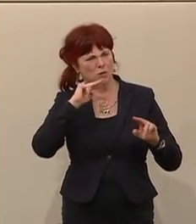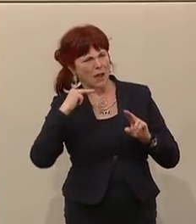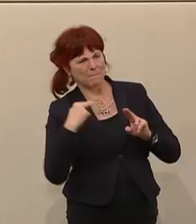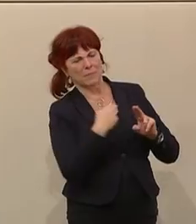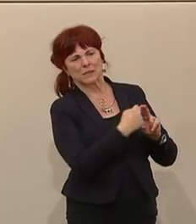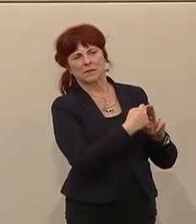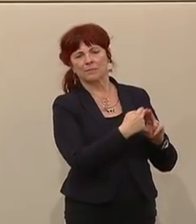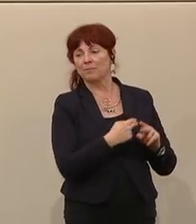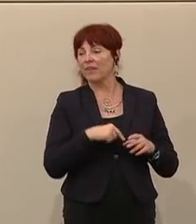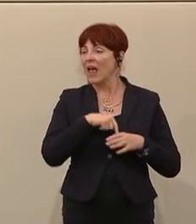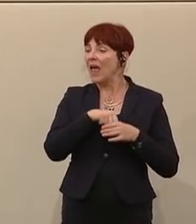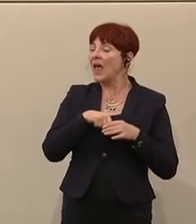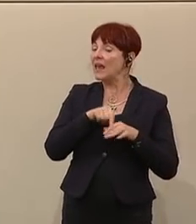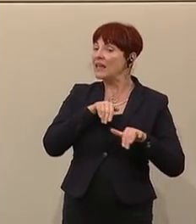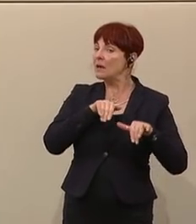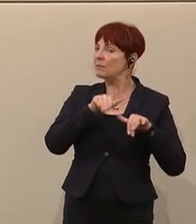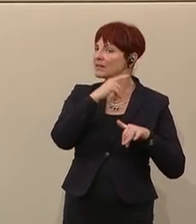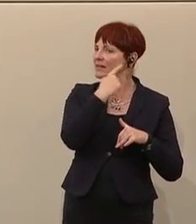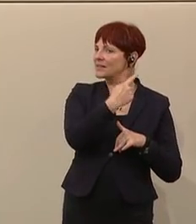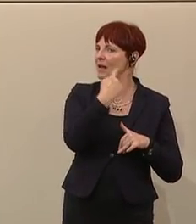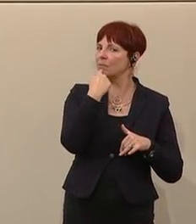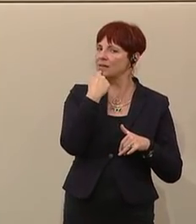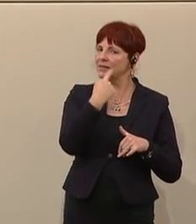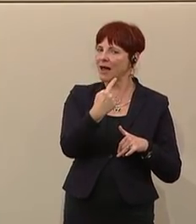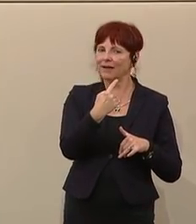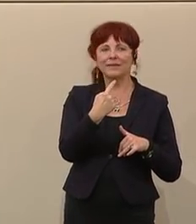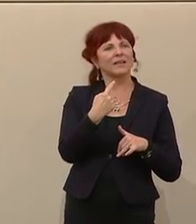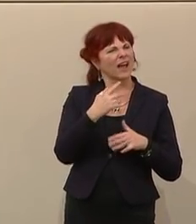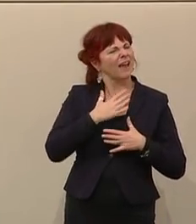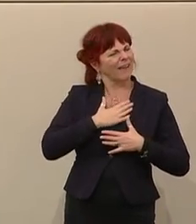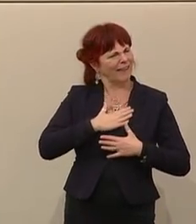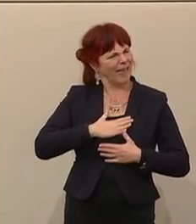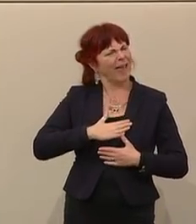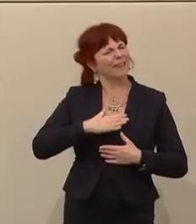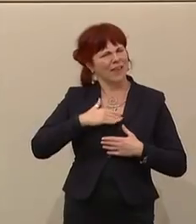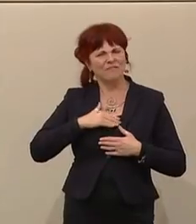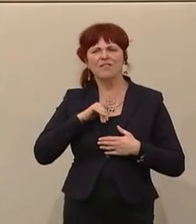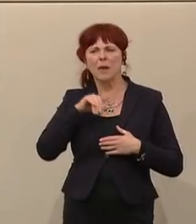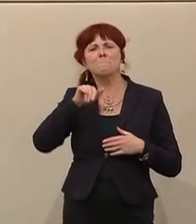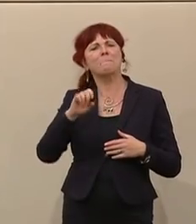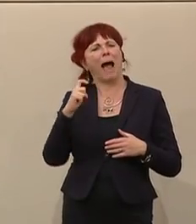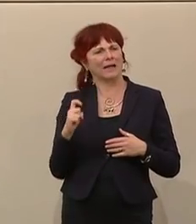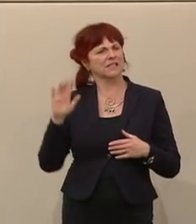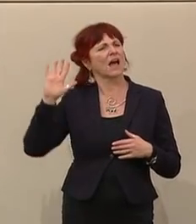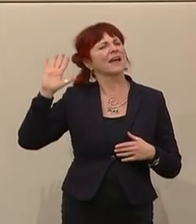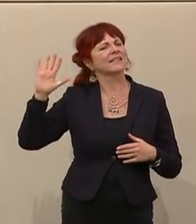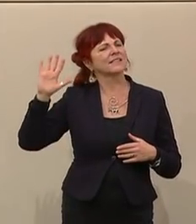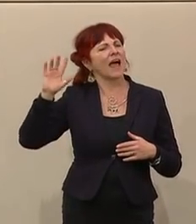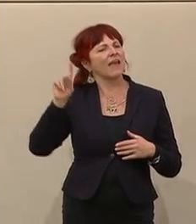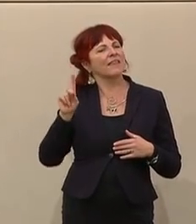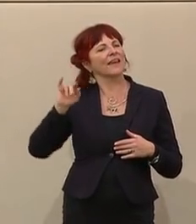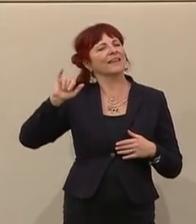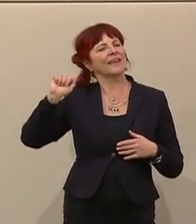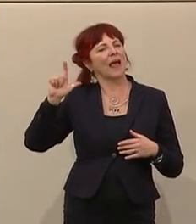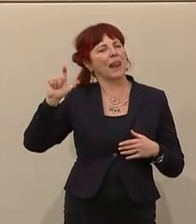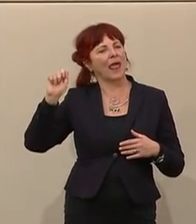Innenminister sagt mir eine gewisse Begeisterung für marxistische Dialektik nach. Da fällt mir ein schönes Wort